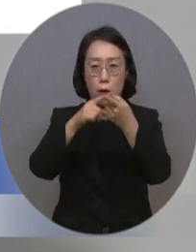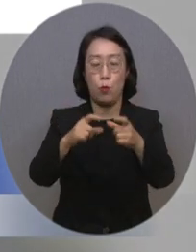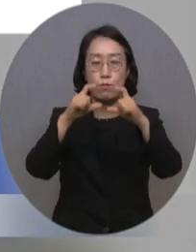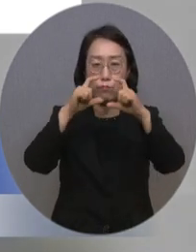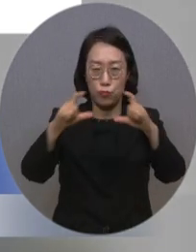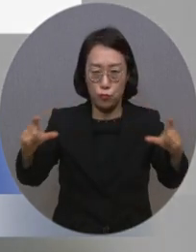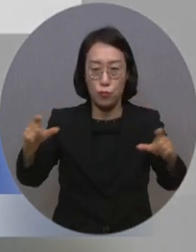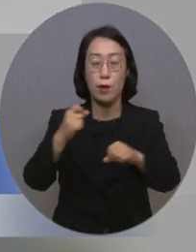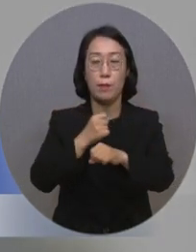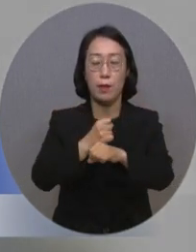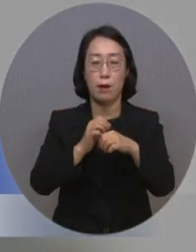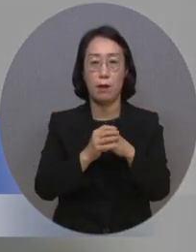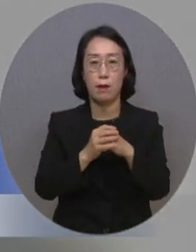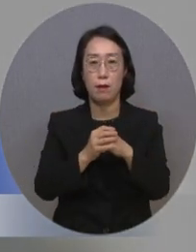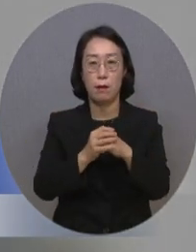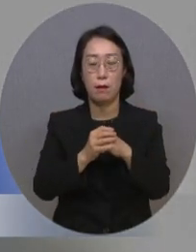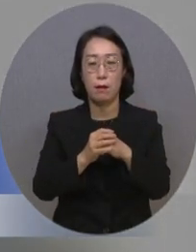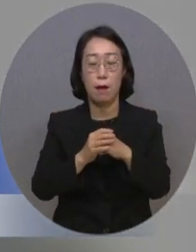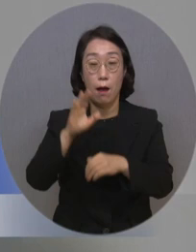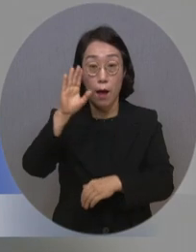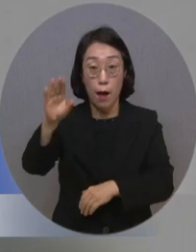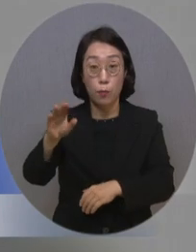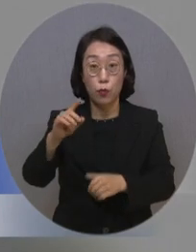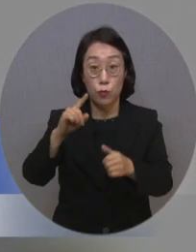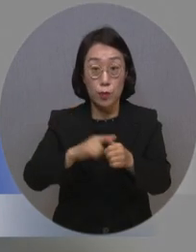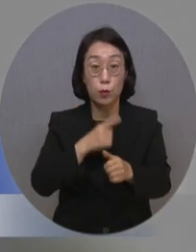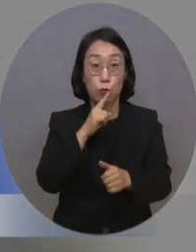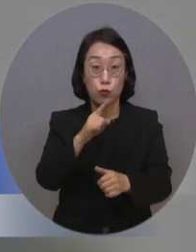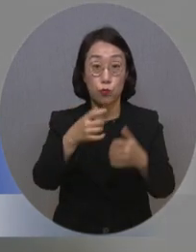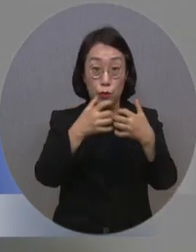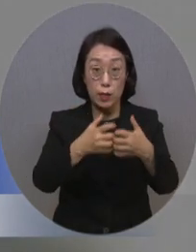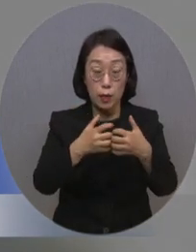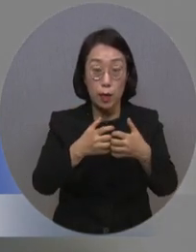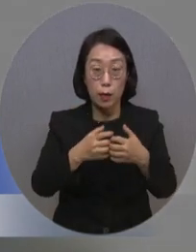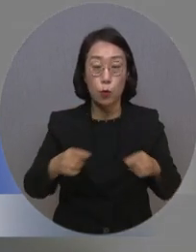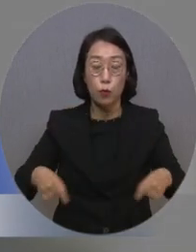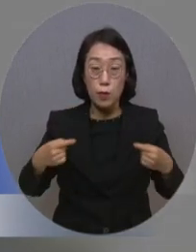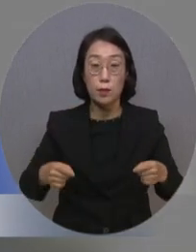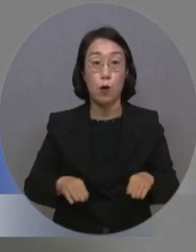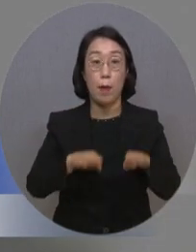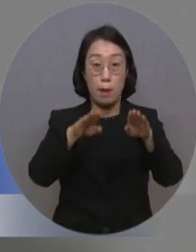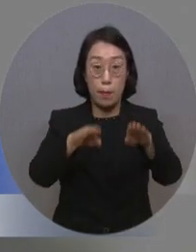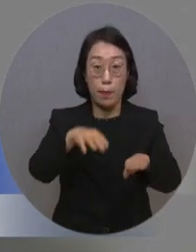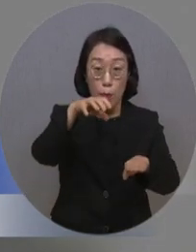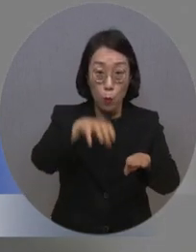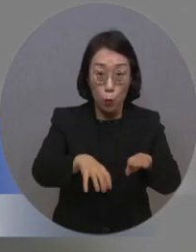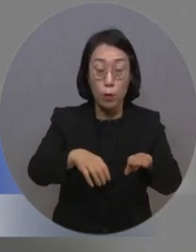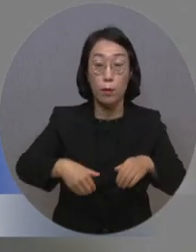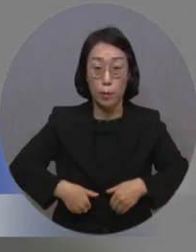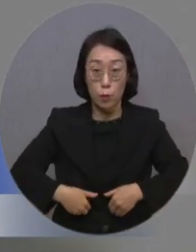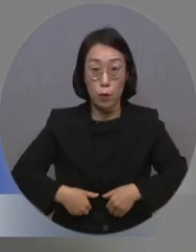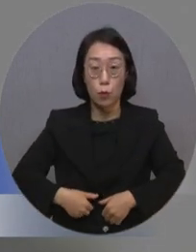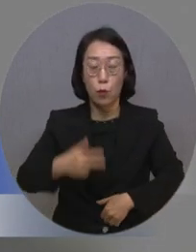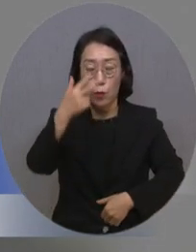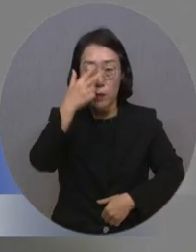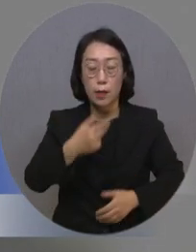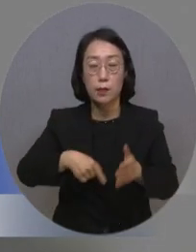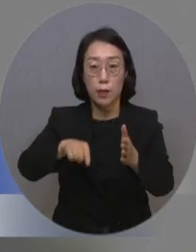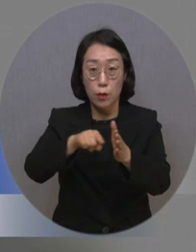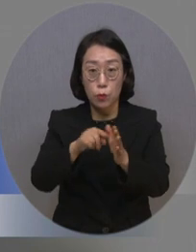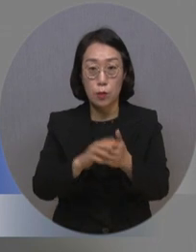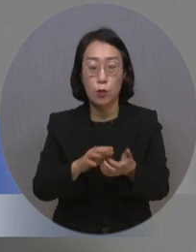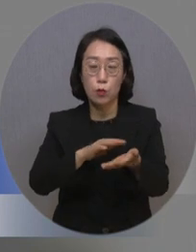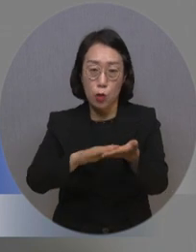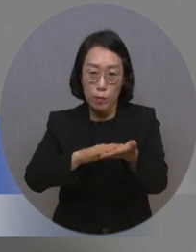예정이라고 밝혔습니다. 이에 따라 앞으로 키오스크의 경우 휠체어 발판이 들어갈 수 있는 공간이 확보돼야 하고 시각장애인을